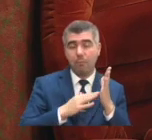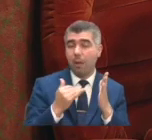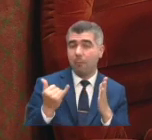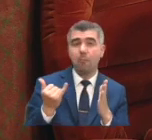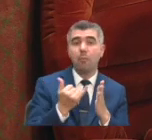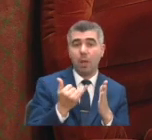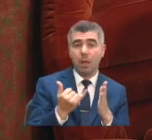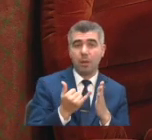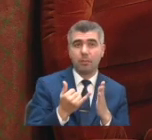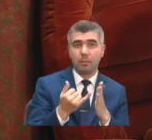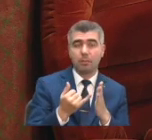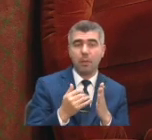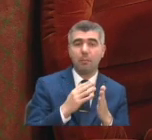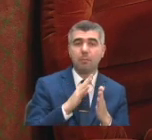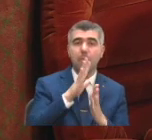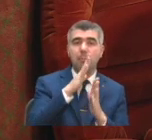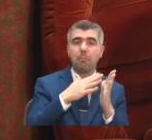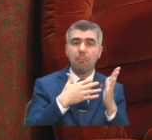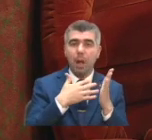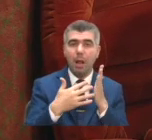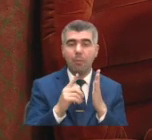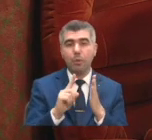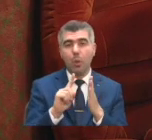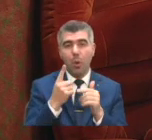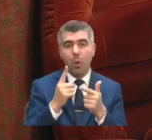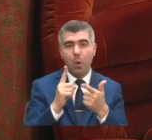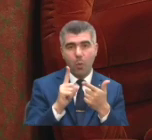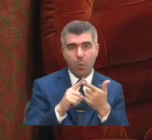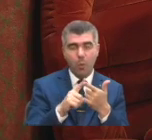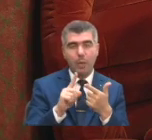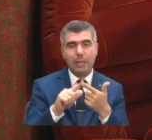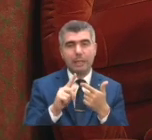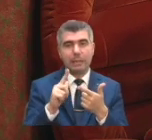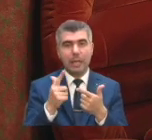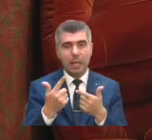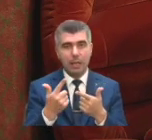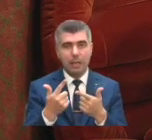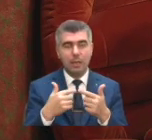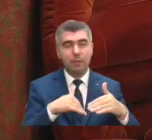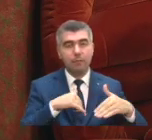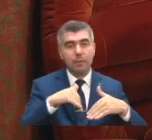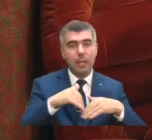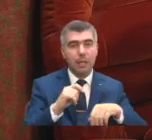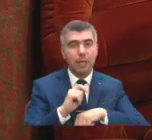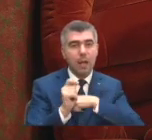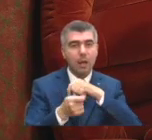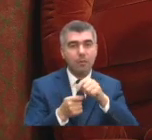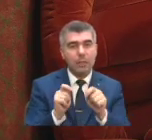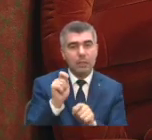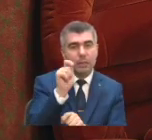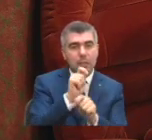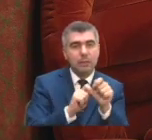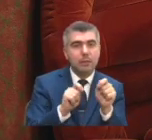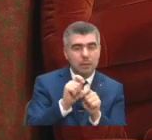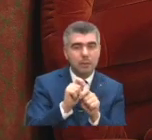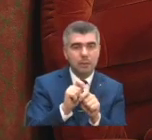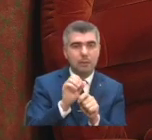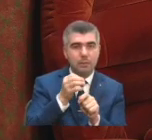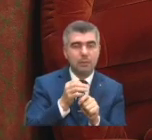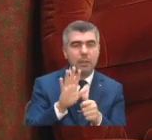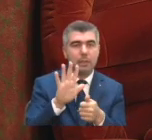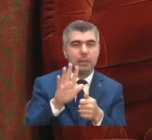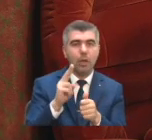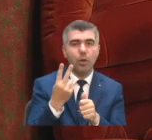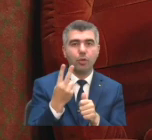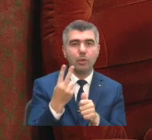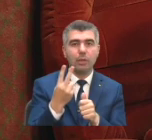الإطار. كان البرنامج الأول والبرنامج الثاني ديال الطرق القروية اللي تنجزت فيه واحد نسبة معينة ديال